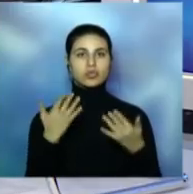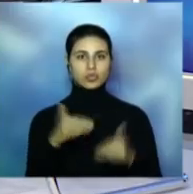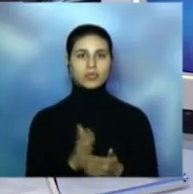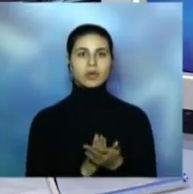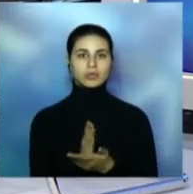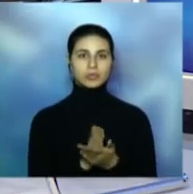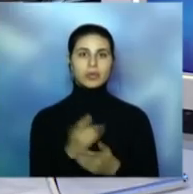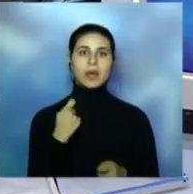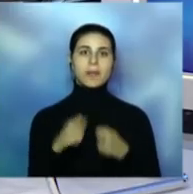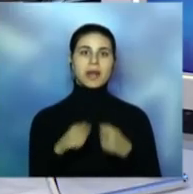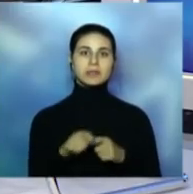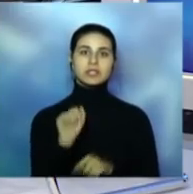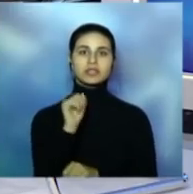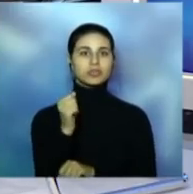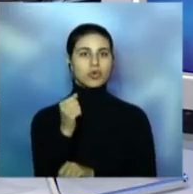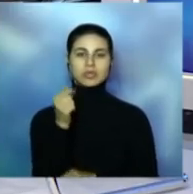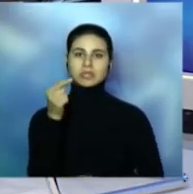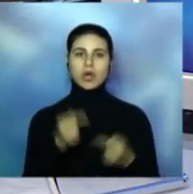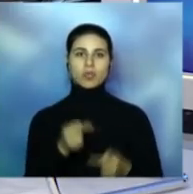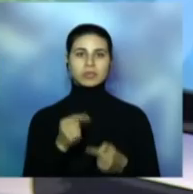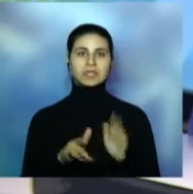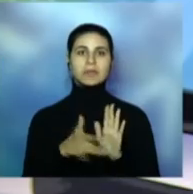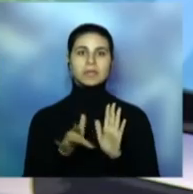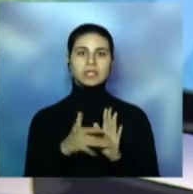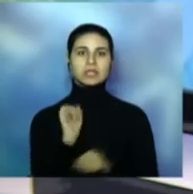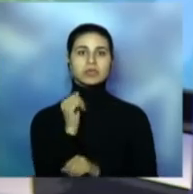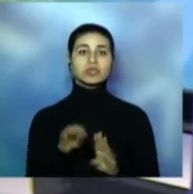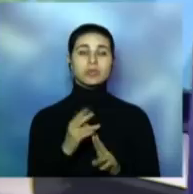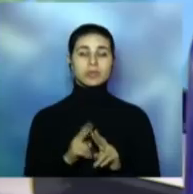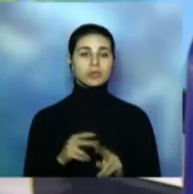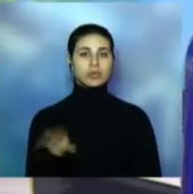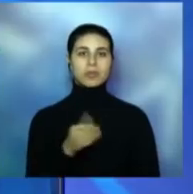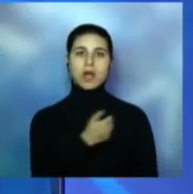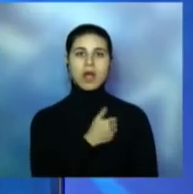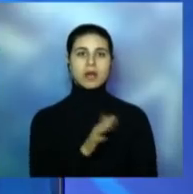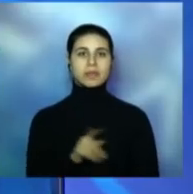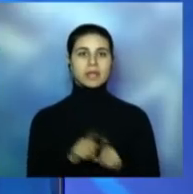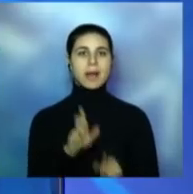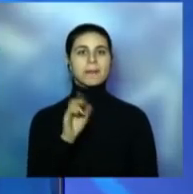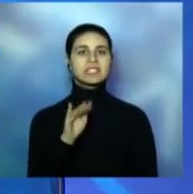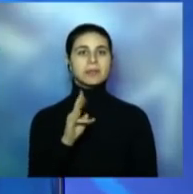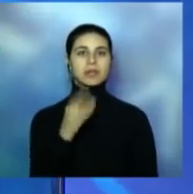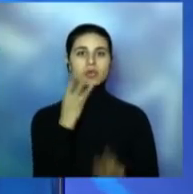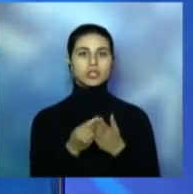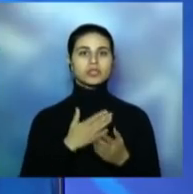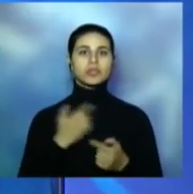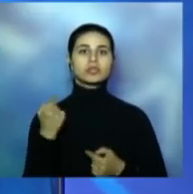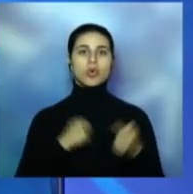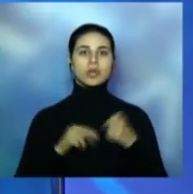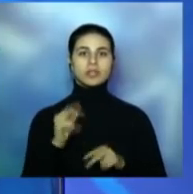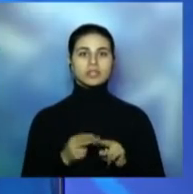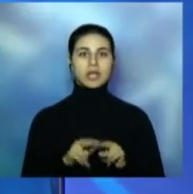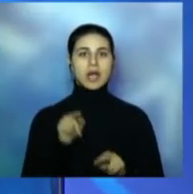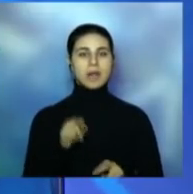წელია პლასტმასის ბოთლს დაუპირისპირეთ მინის ბოთლი, იმიტომ რომ ჩვენ არ გვინდა ბისფენოლი აღმოჩნდეს ჩვენს ორგანიზმში და